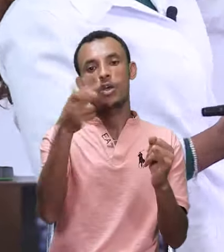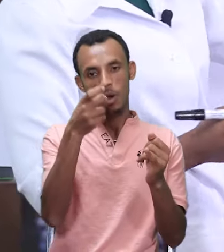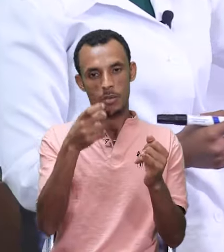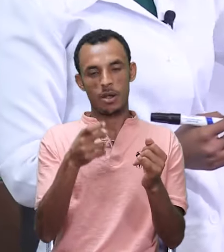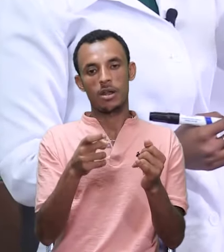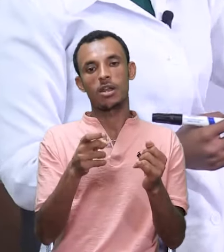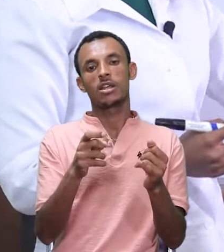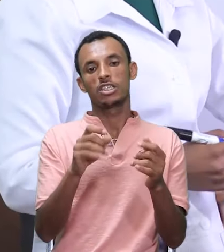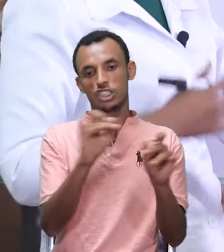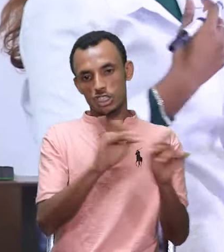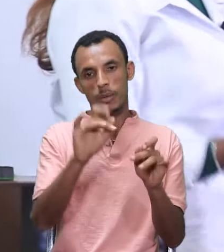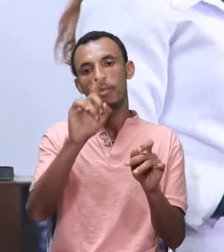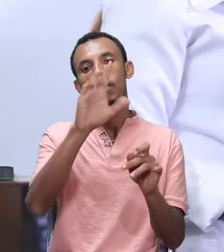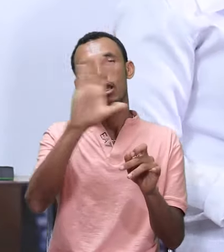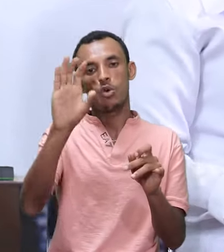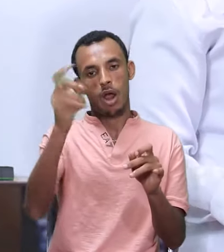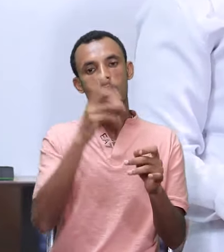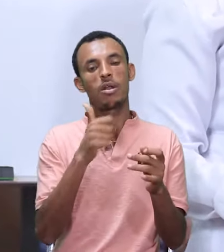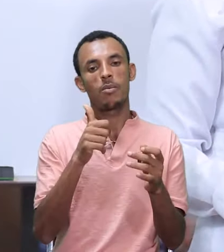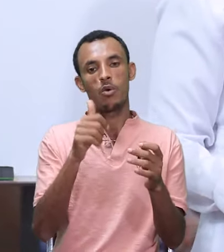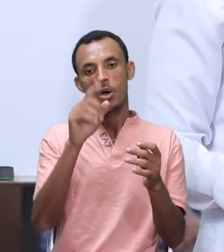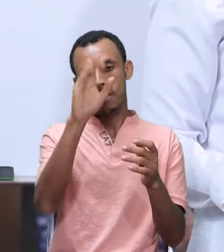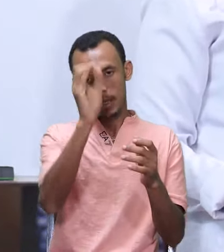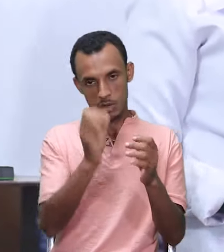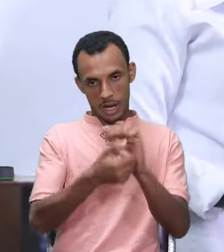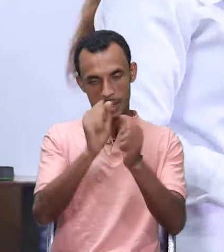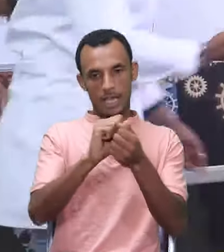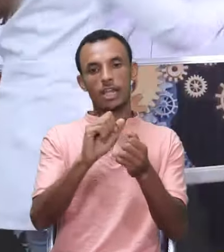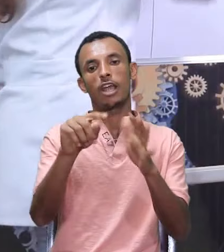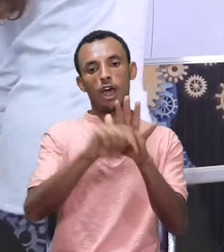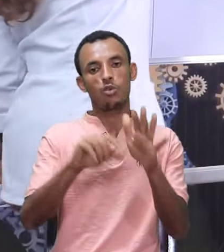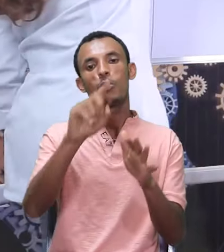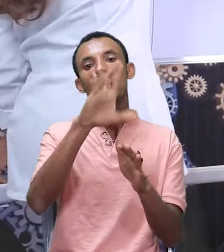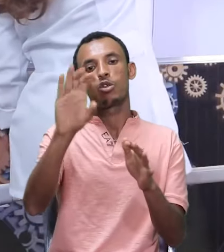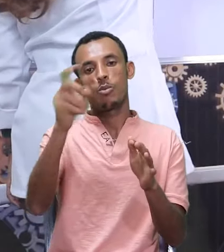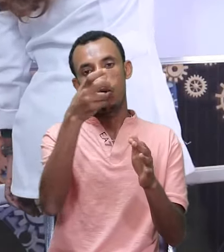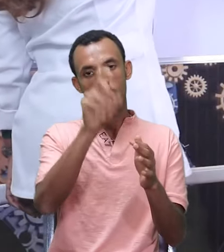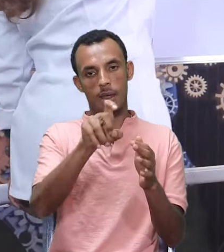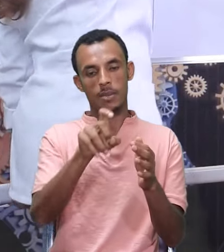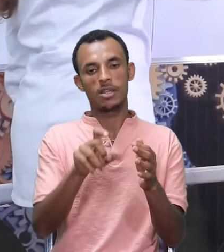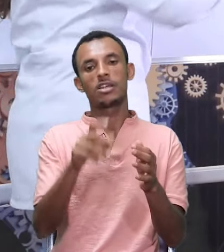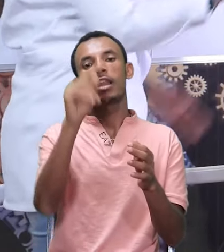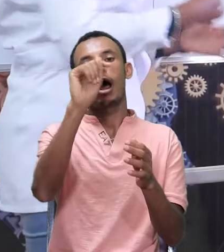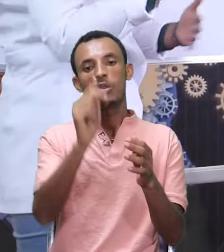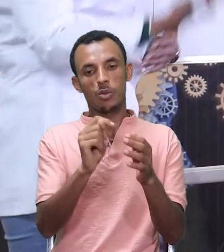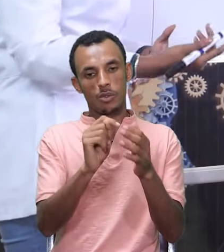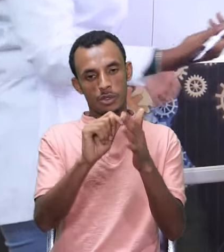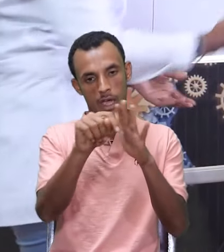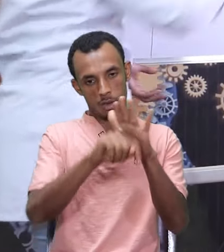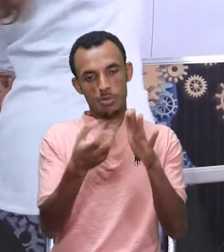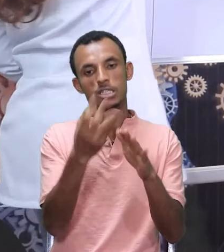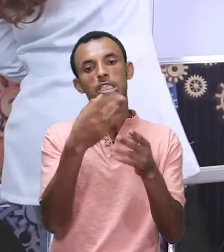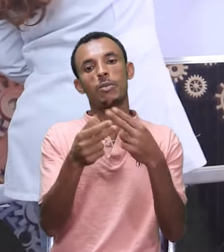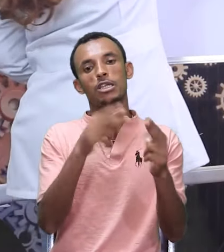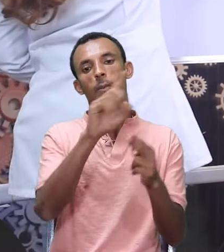እንጂ 100 አልሆነም የሚፈልገው ደግሞ ወደ መቶኛ ለመቀየር 100 መሆን አለበት ታህታችን ስለዚህ ታህቱ በስንት ሲባዛ 100 ይመጣል